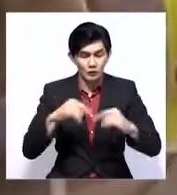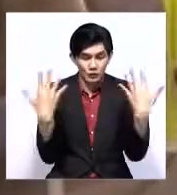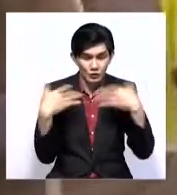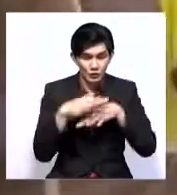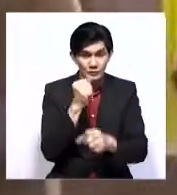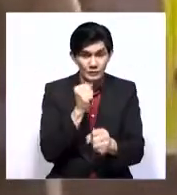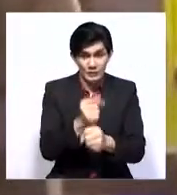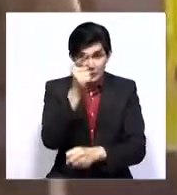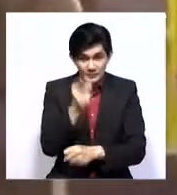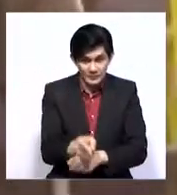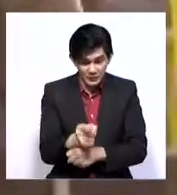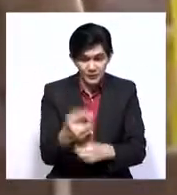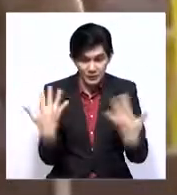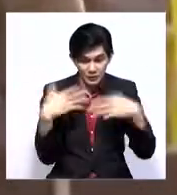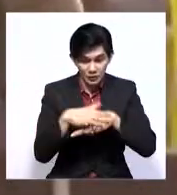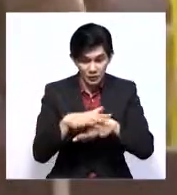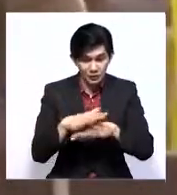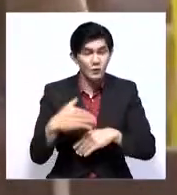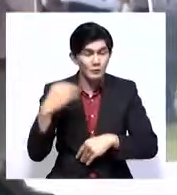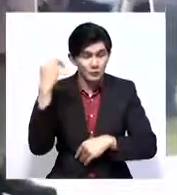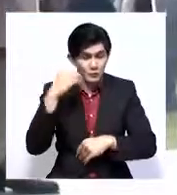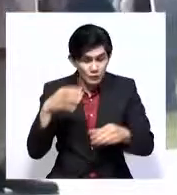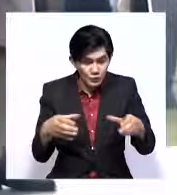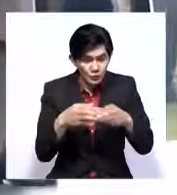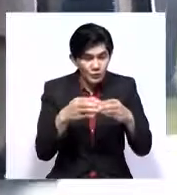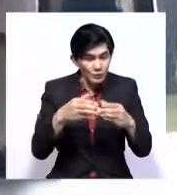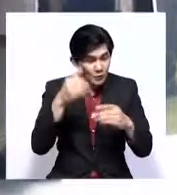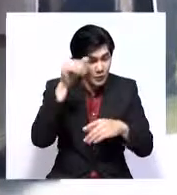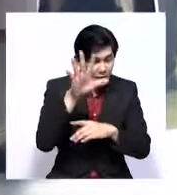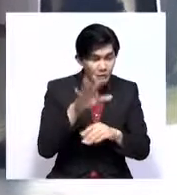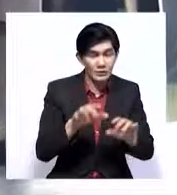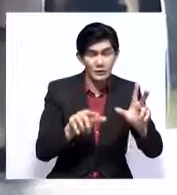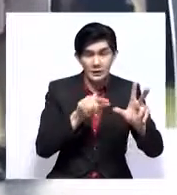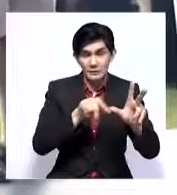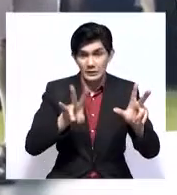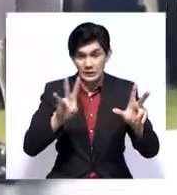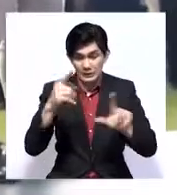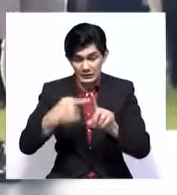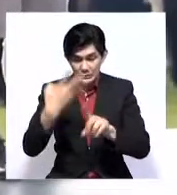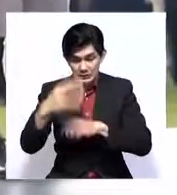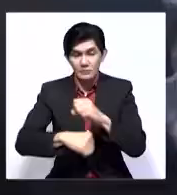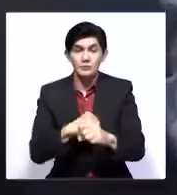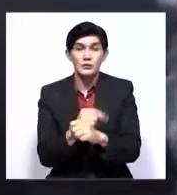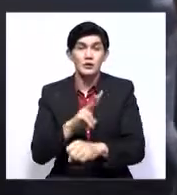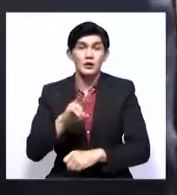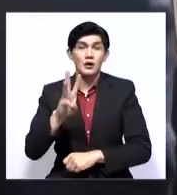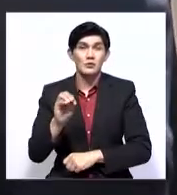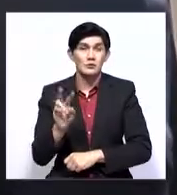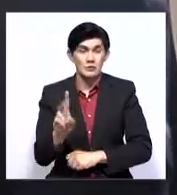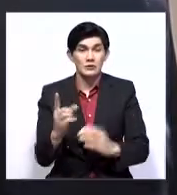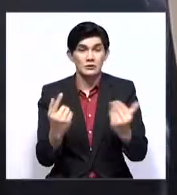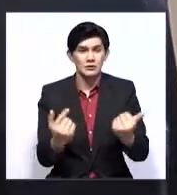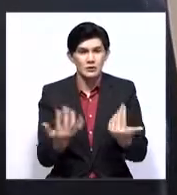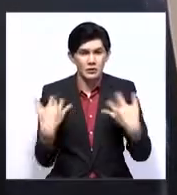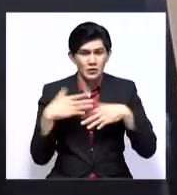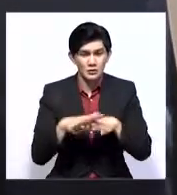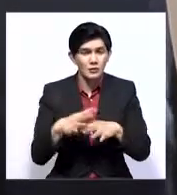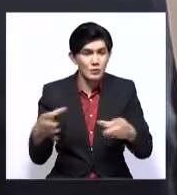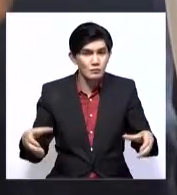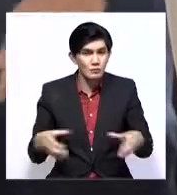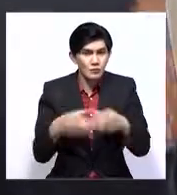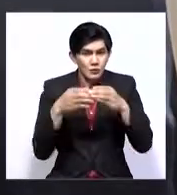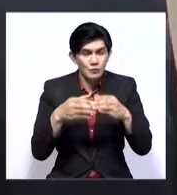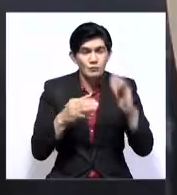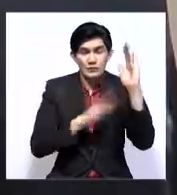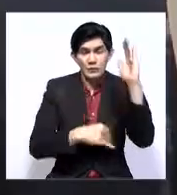ปฏิบัติตลอดการเข้าร่วมชุมนุมทั้ง5วันตั้งแต่วันที่3ถึง7เมษายน2561ซึ่งมีผู้ร่วมชุมนุมที่มา